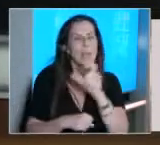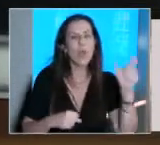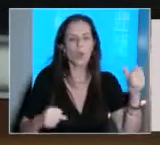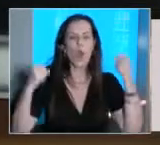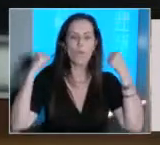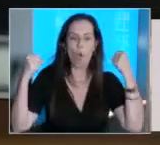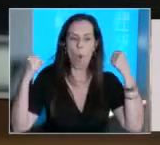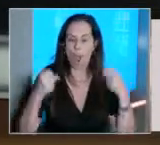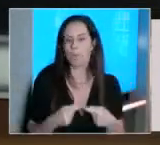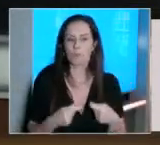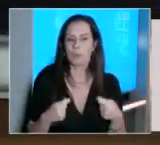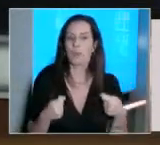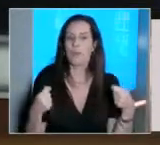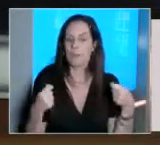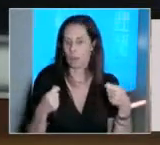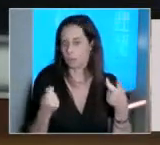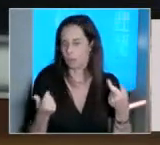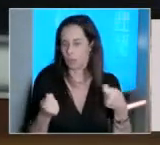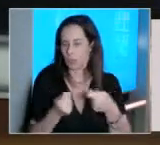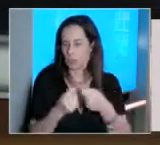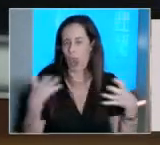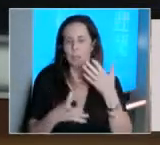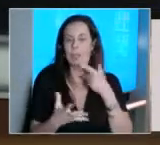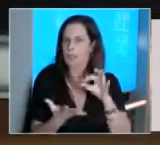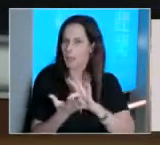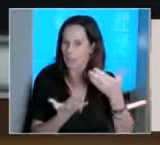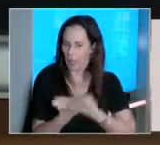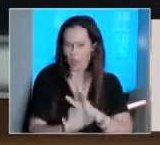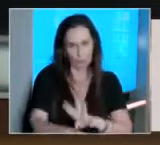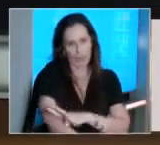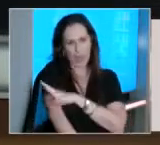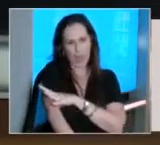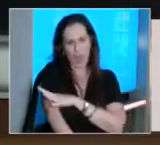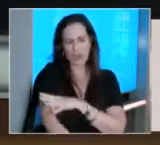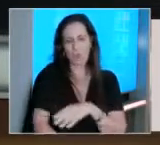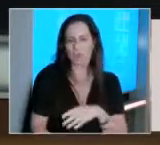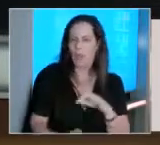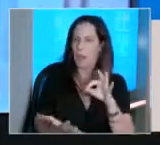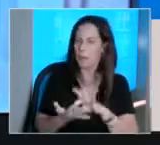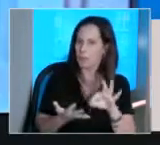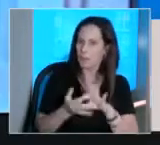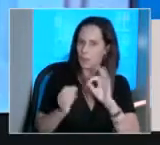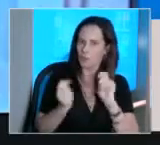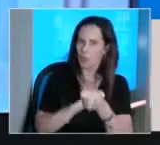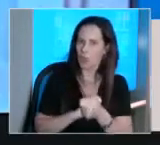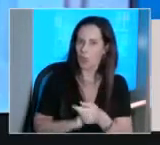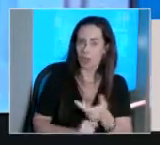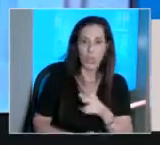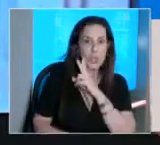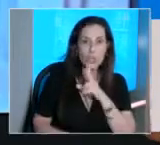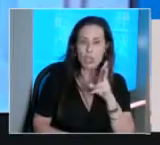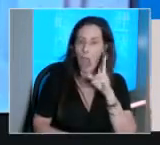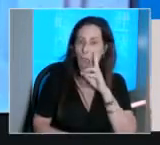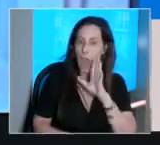גבורה בהקשר הלאומי של עם ישראל. זה מכתב מאוד מרגש. מכתב אולי משנה חיים, עוד הצטיינות מאימא, אימא